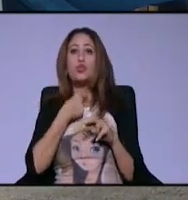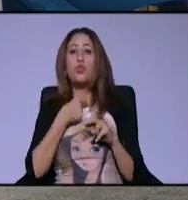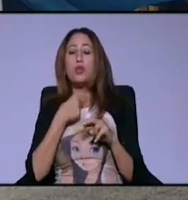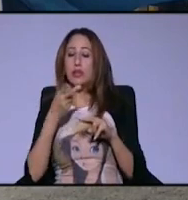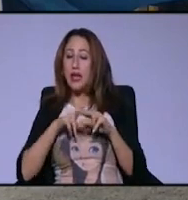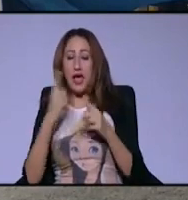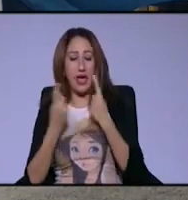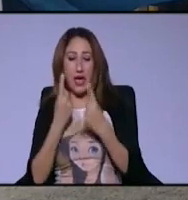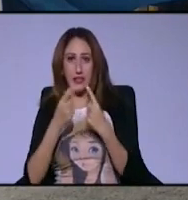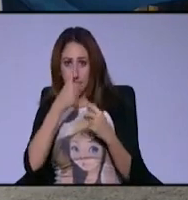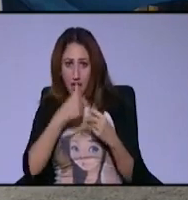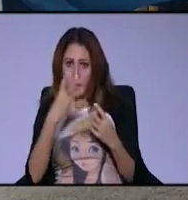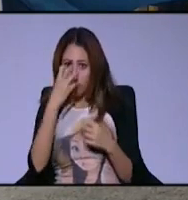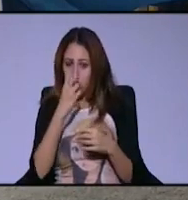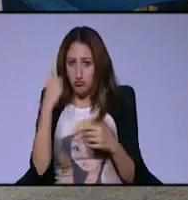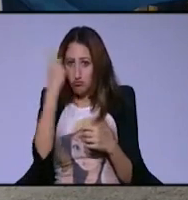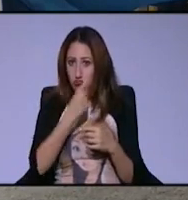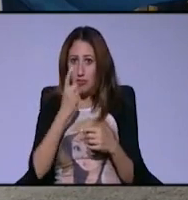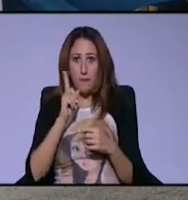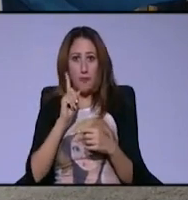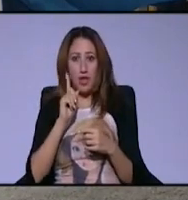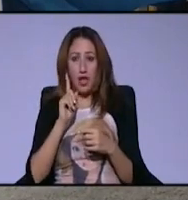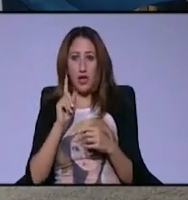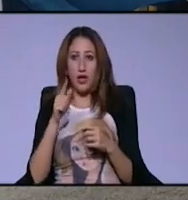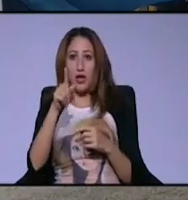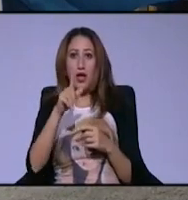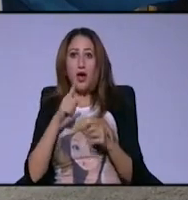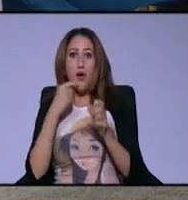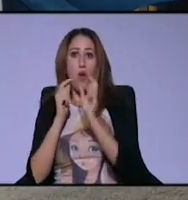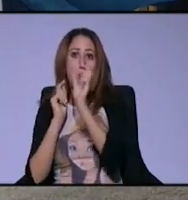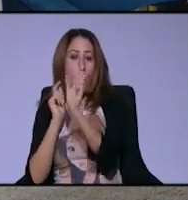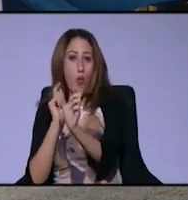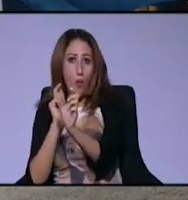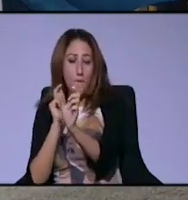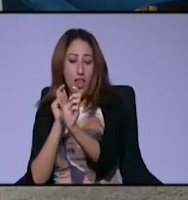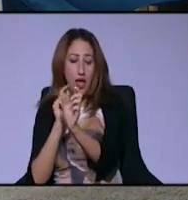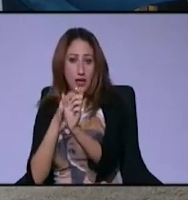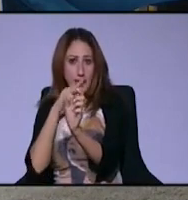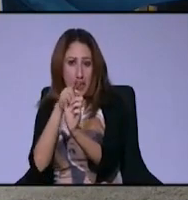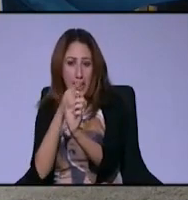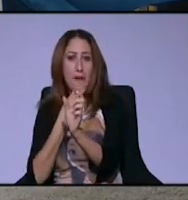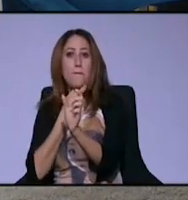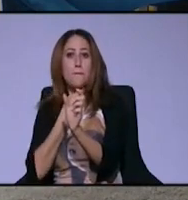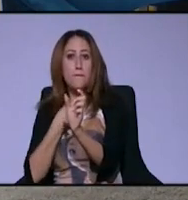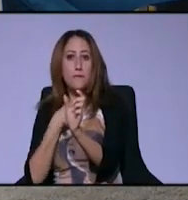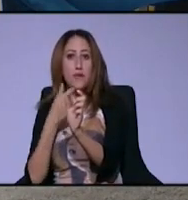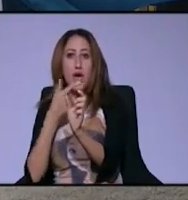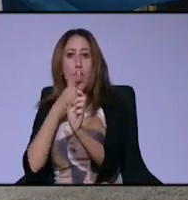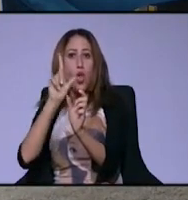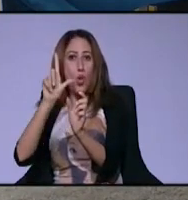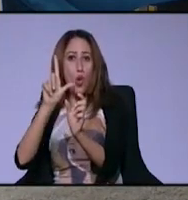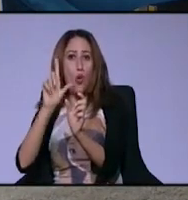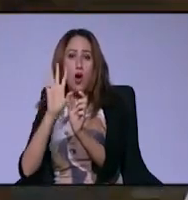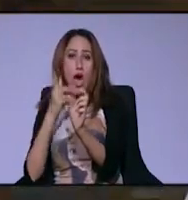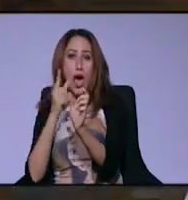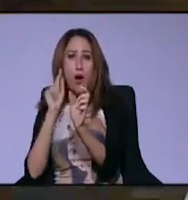كلمني قال لي لا أنا لا لا لا, لا أنا متشكك في الجملة دي، سواء كانت حاجة في اللغة في